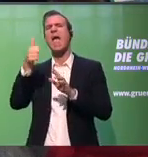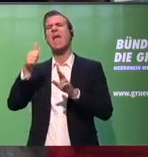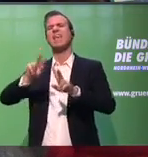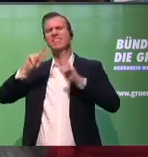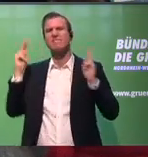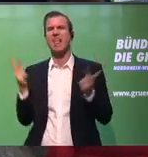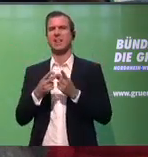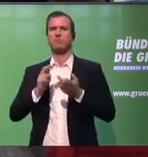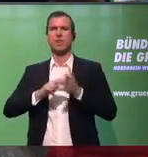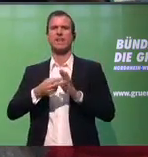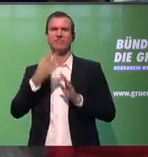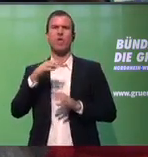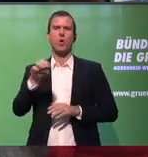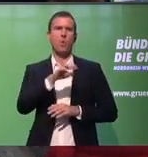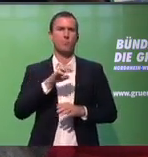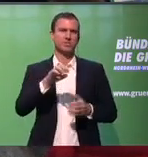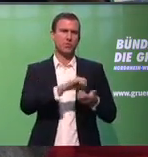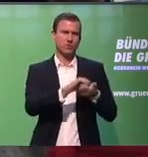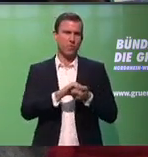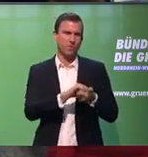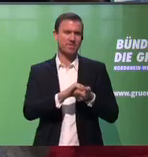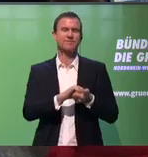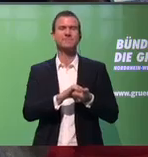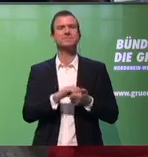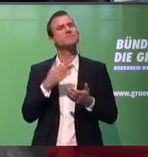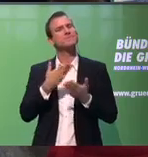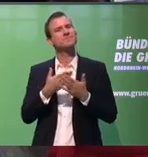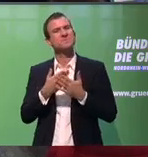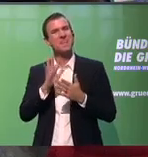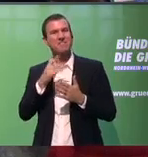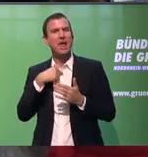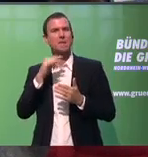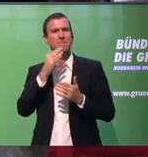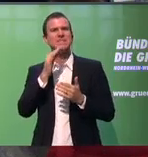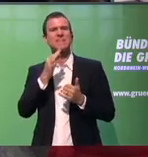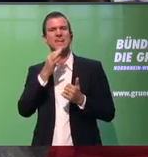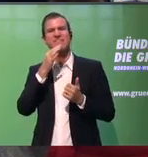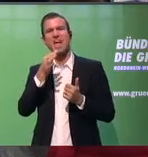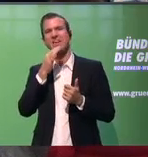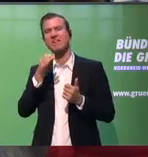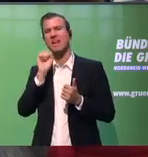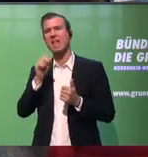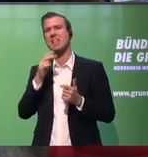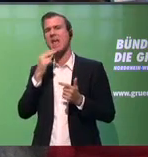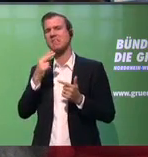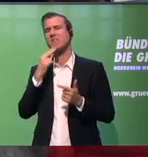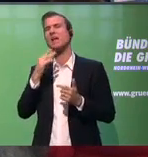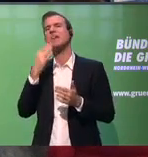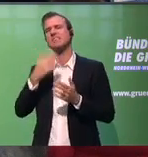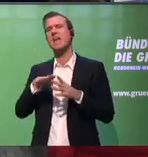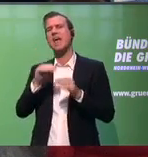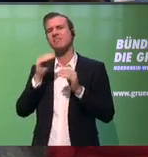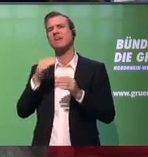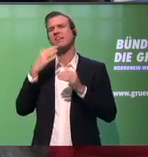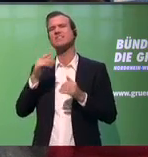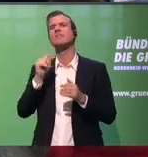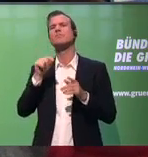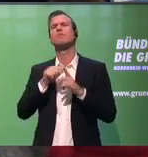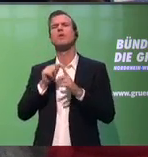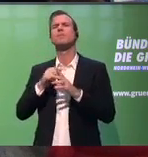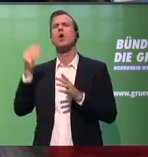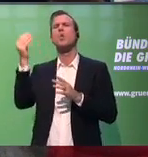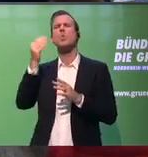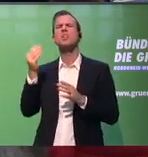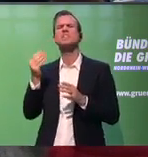der Europäischen Union. Vielleicht kann ich da jetzt auch einige Fragen beantworten, die einige hatten zu unserem Kunstobjekt